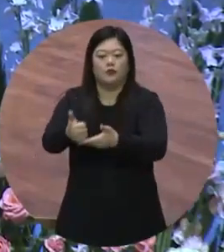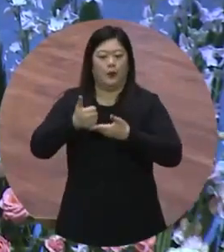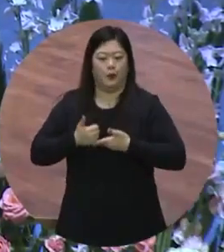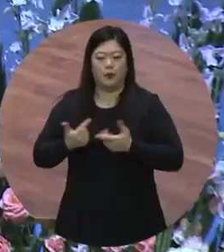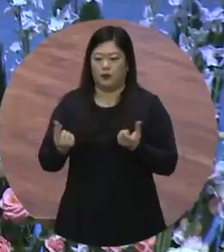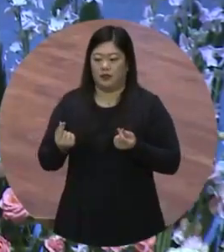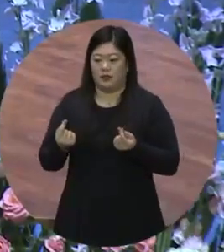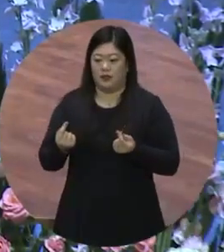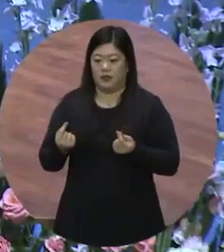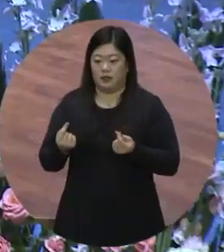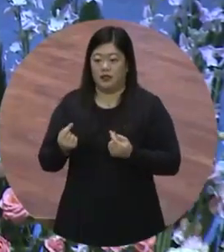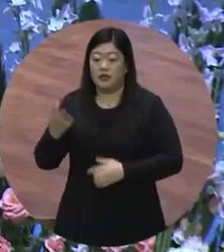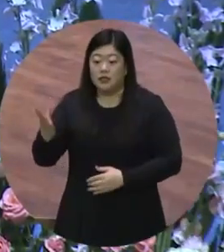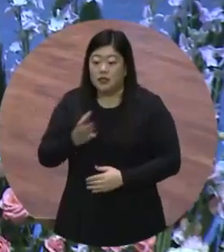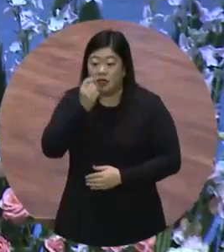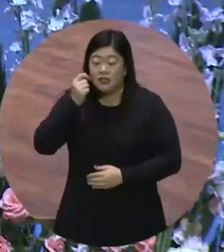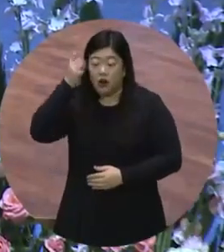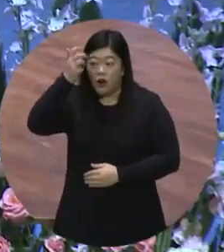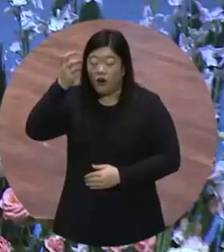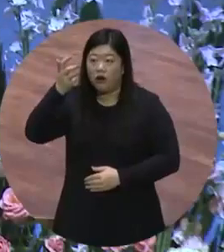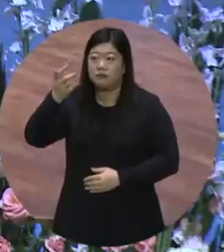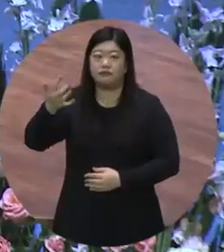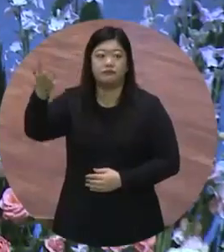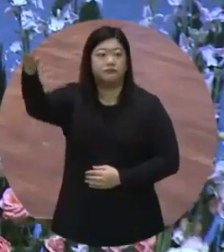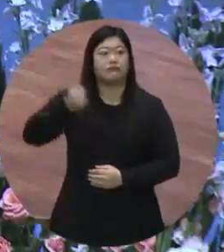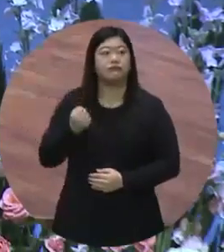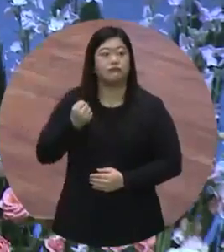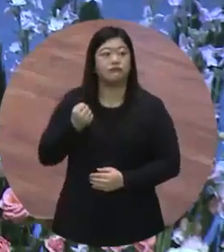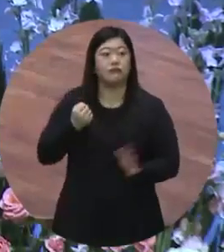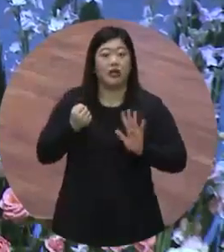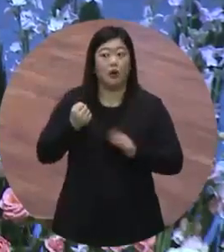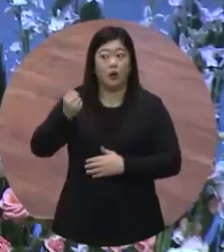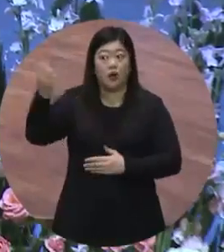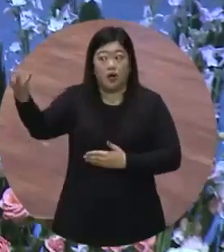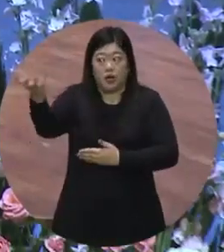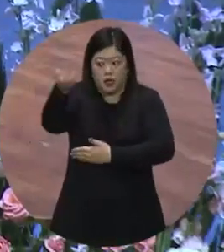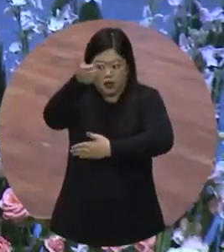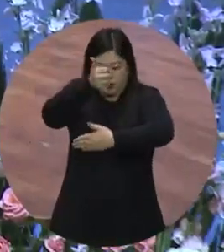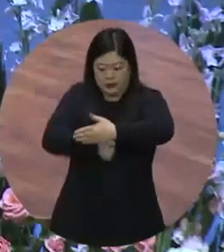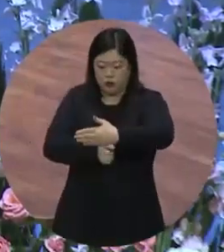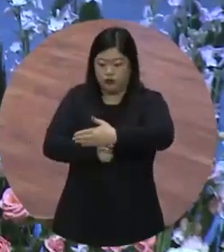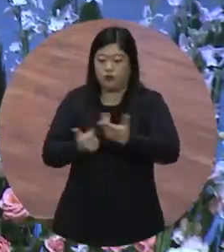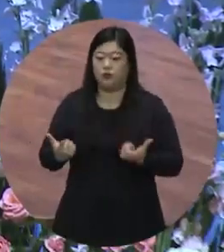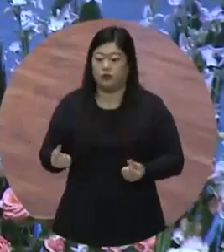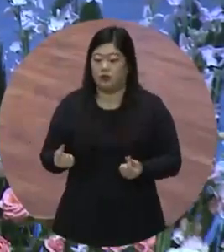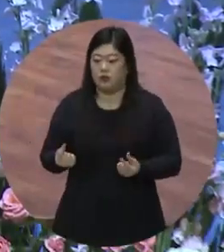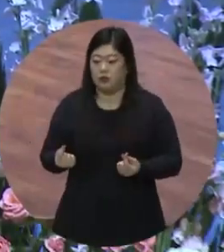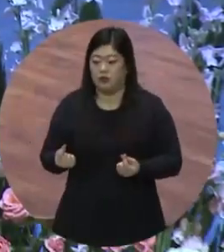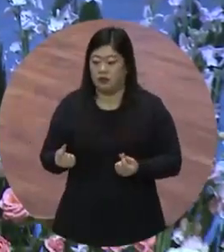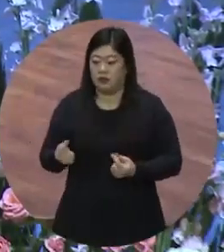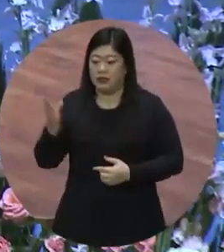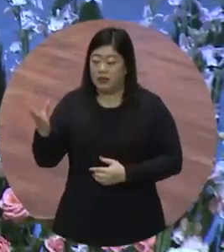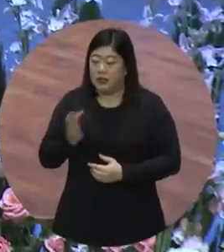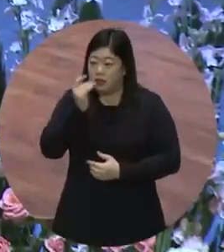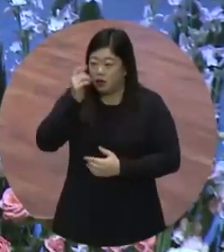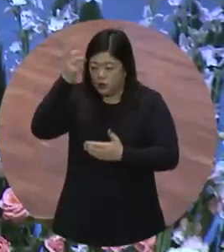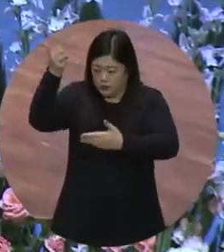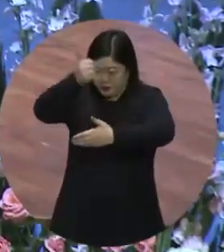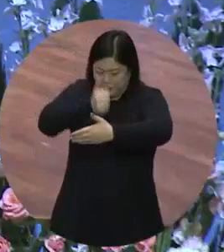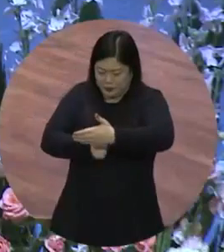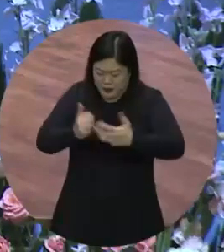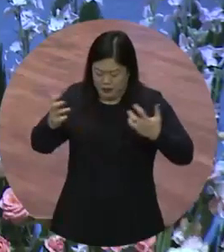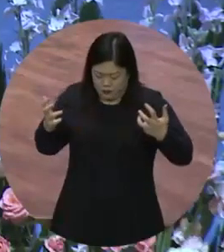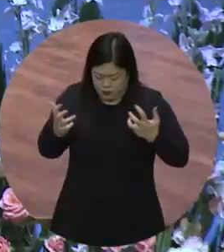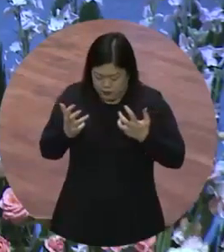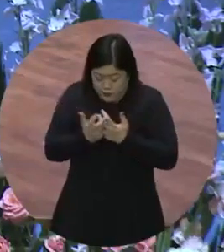의미인데 성령 내주가 사명을 감당하는 선행 조건이에요. 성령이 들어오셔야 그때부터 하나님 일을 할 수가